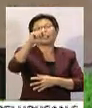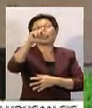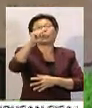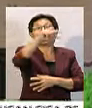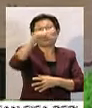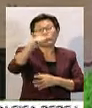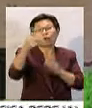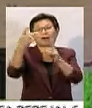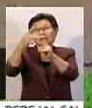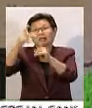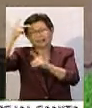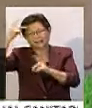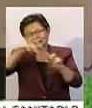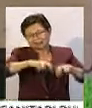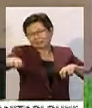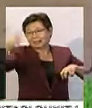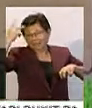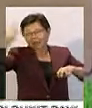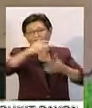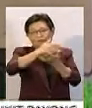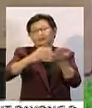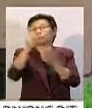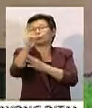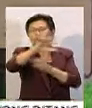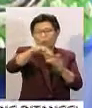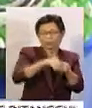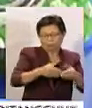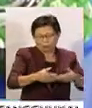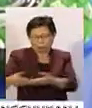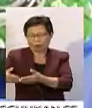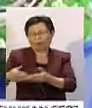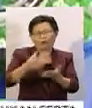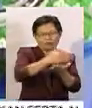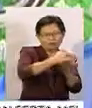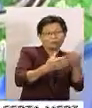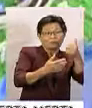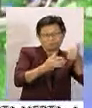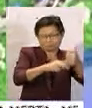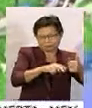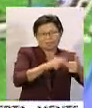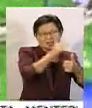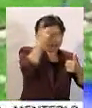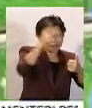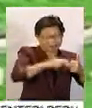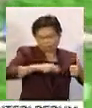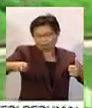ke Wakaf Baru Kelantan dan fasa dua pula membabitkan sambungan fasa pertama di Kelantan dari Kota Baru ke